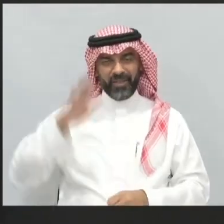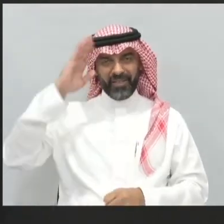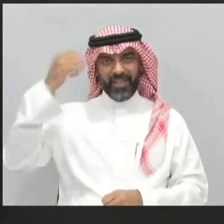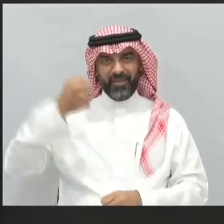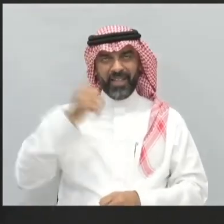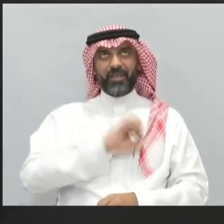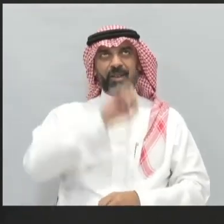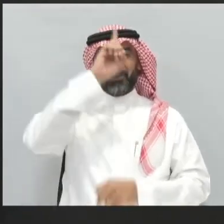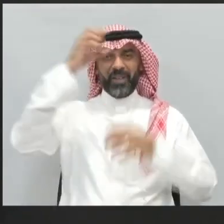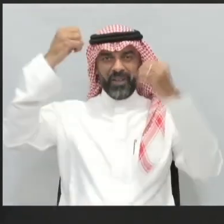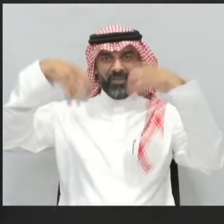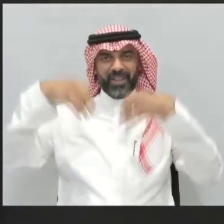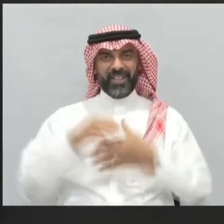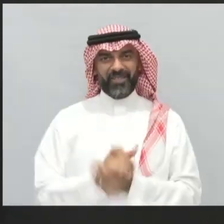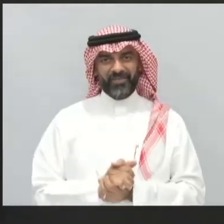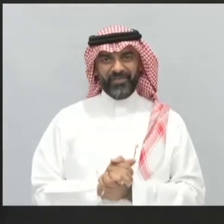عليكم ورحمه الله وبركاته